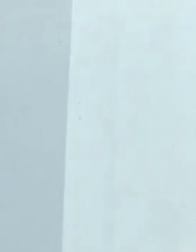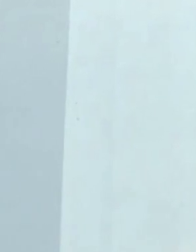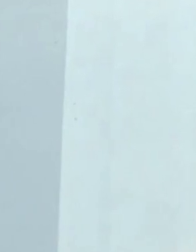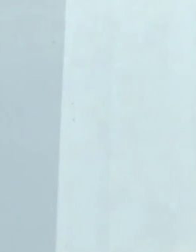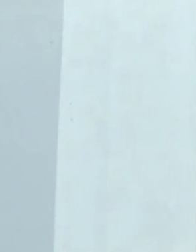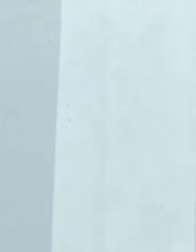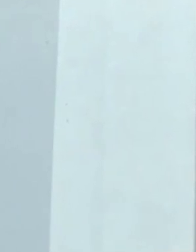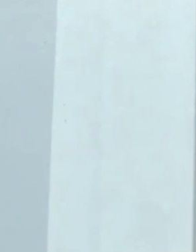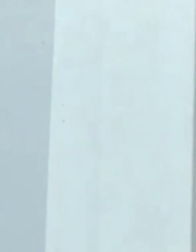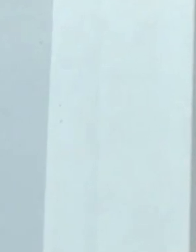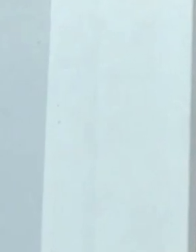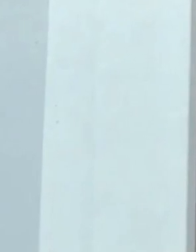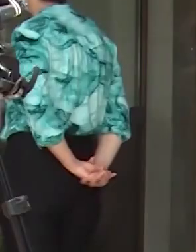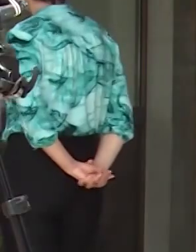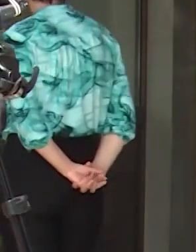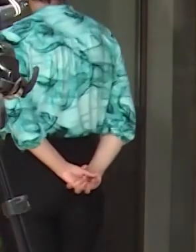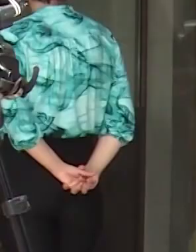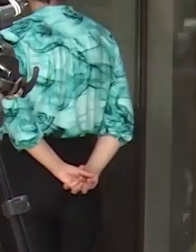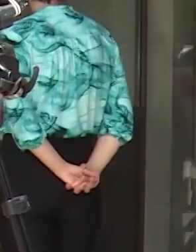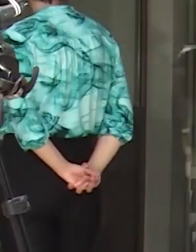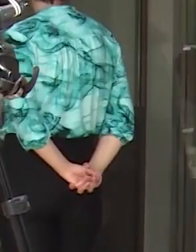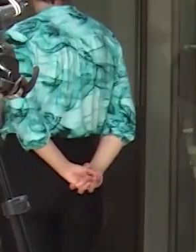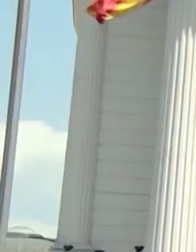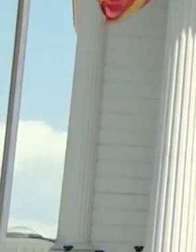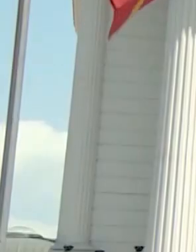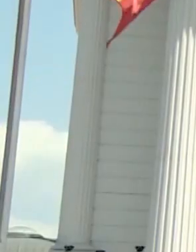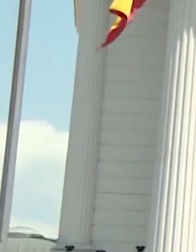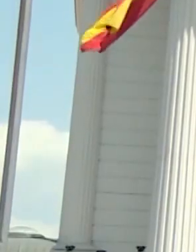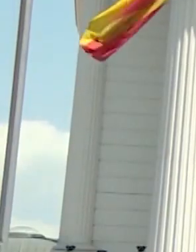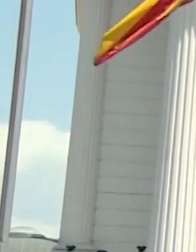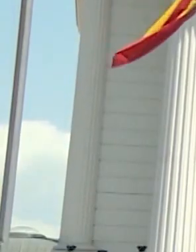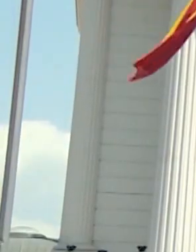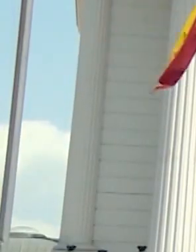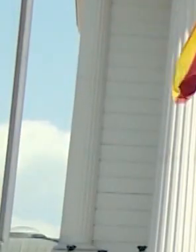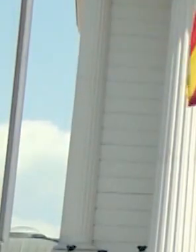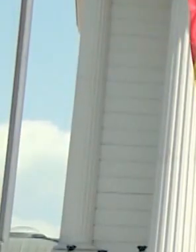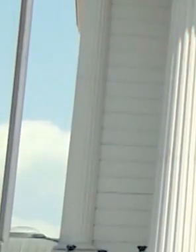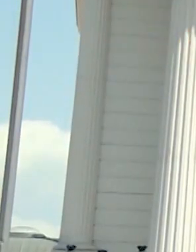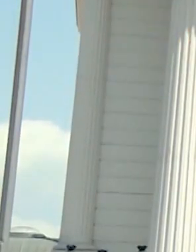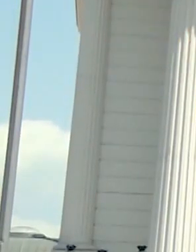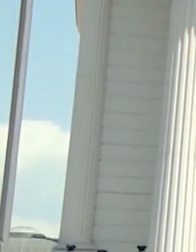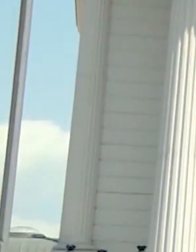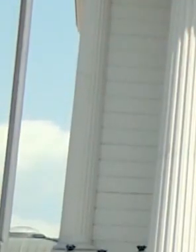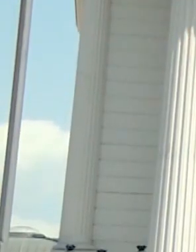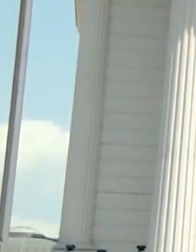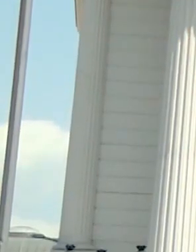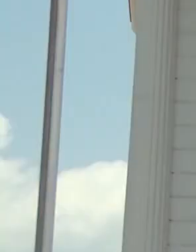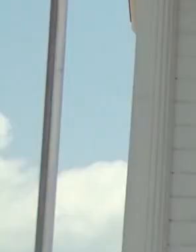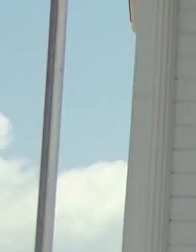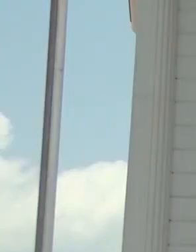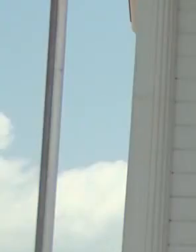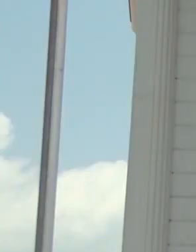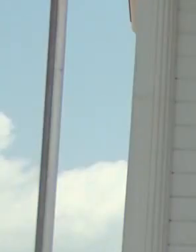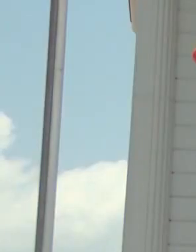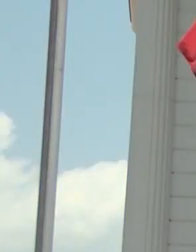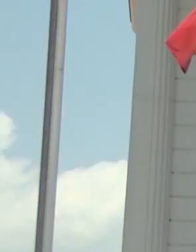p v n vijim kan dashur t marv q sij is Dre tsim gend finan